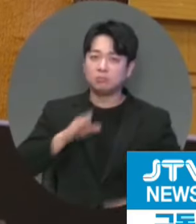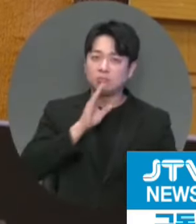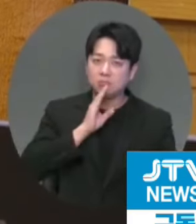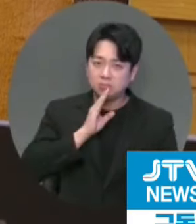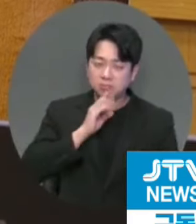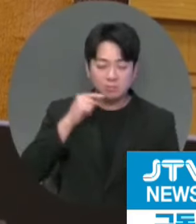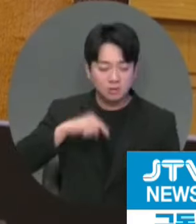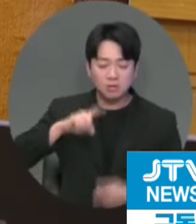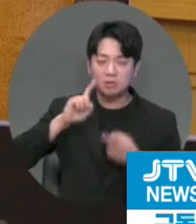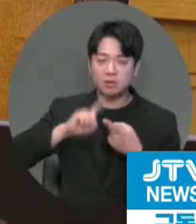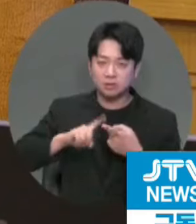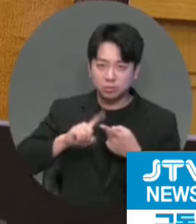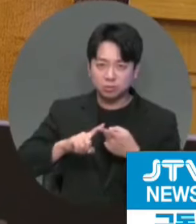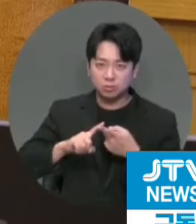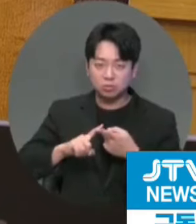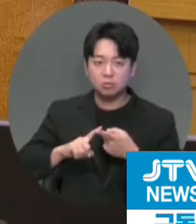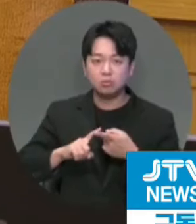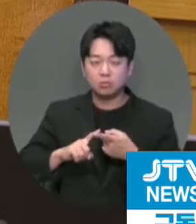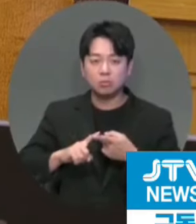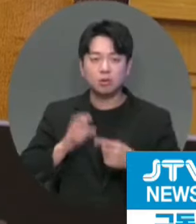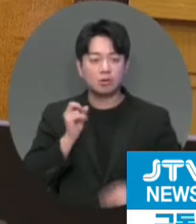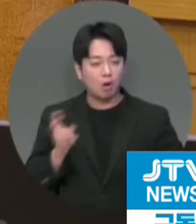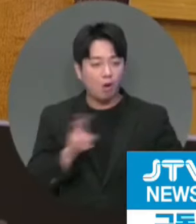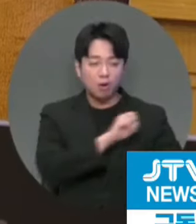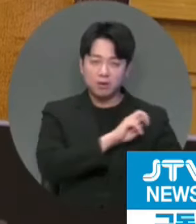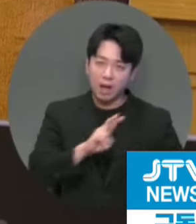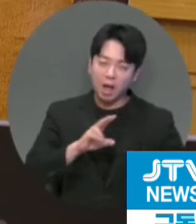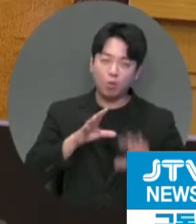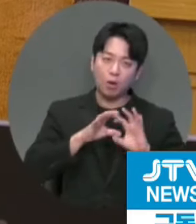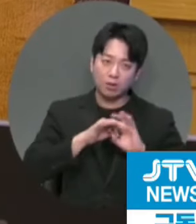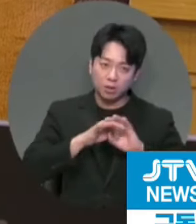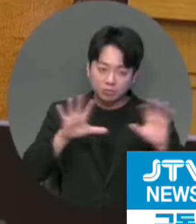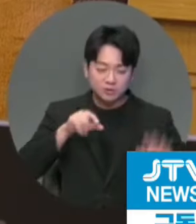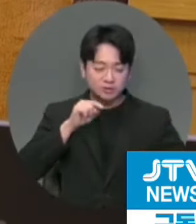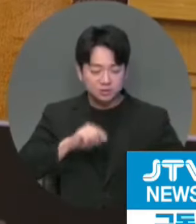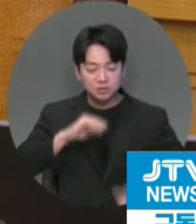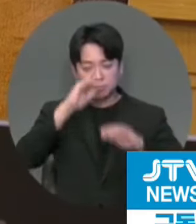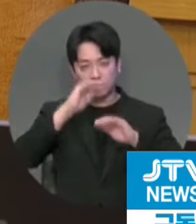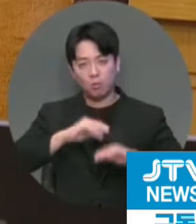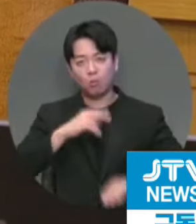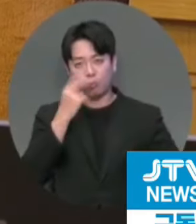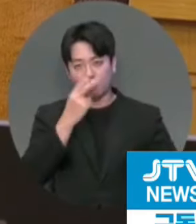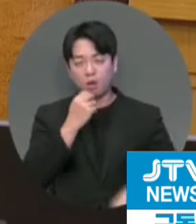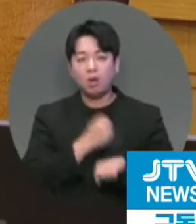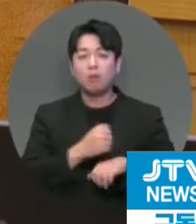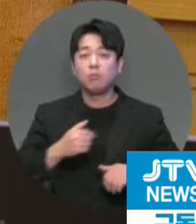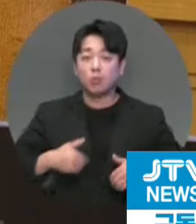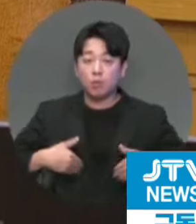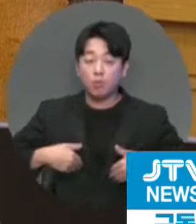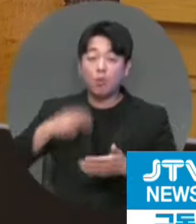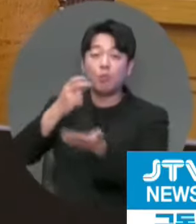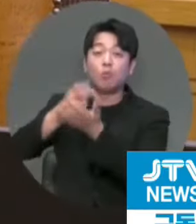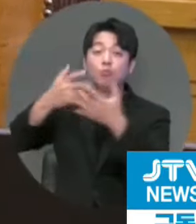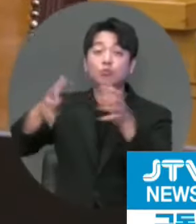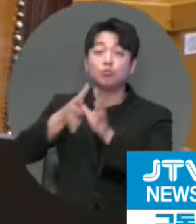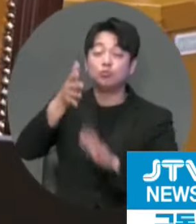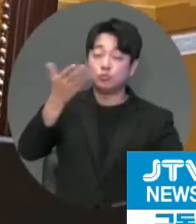여야가 함께 좀 해결해 나가야 될 문제로 인식하고 법무부에서도 많은 지원을 해주시기를